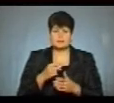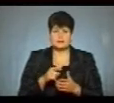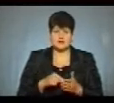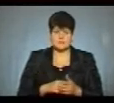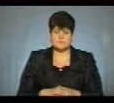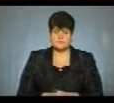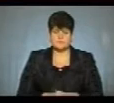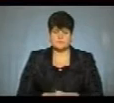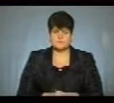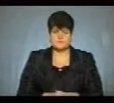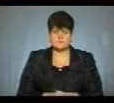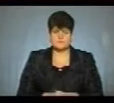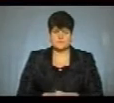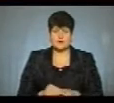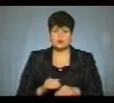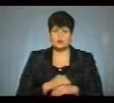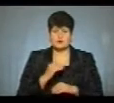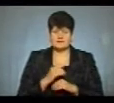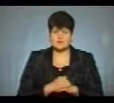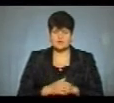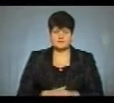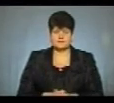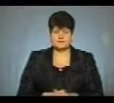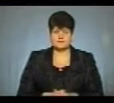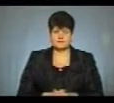вечора. Добрий вечір. Добрий вечір.